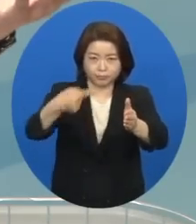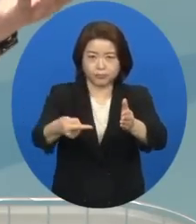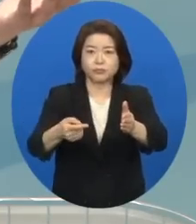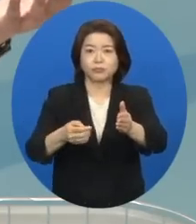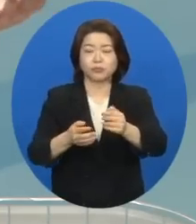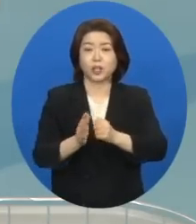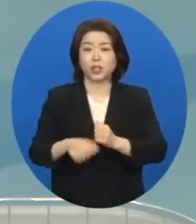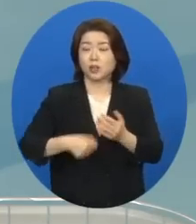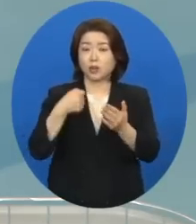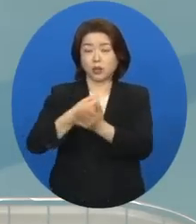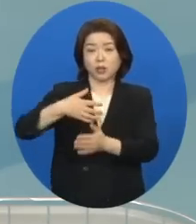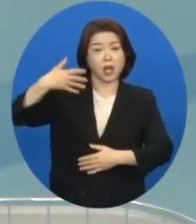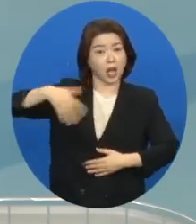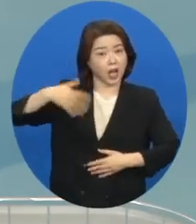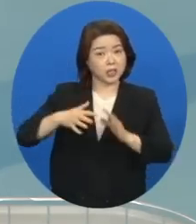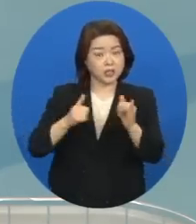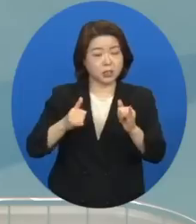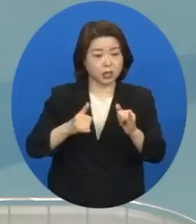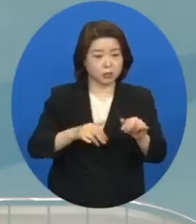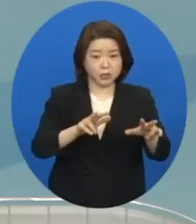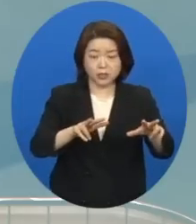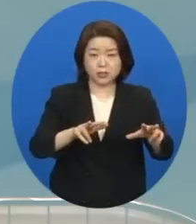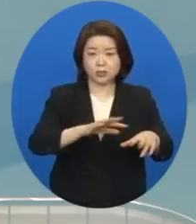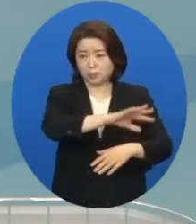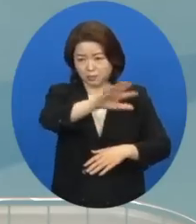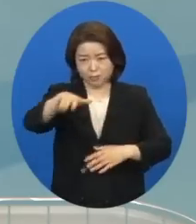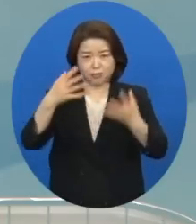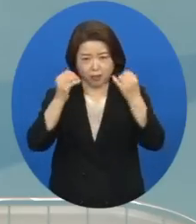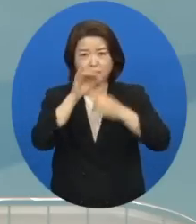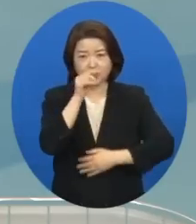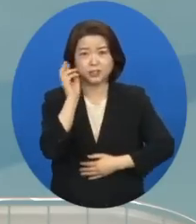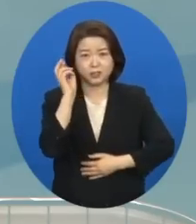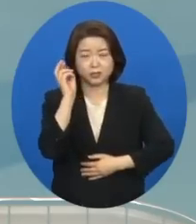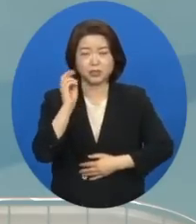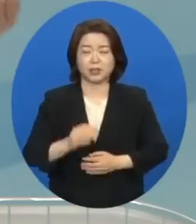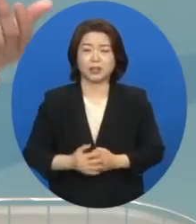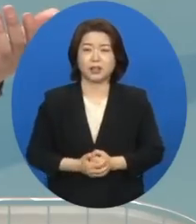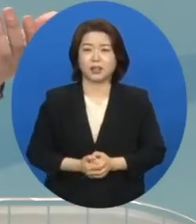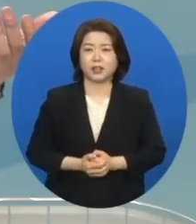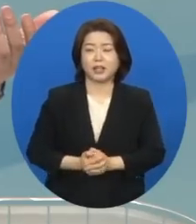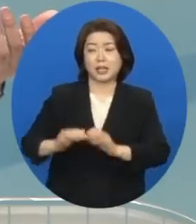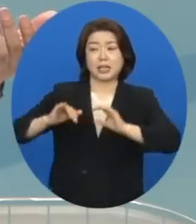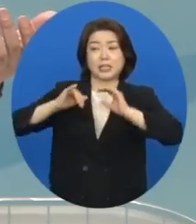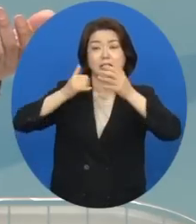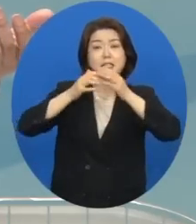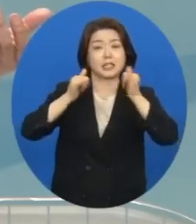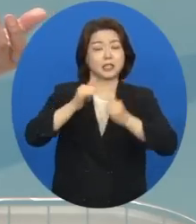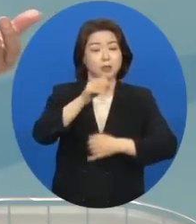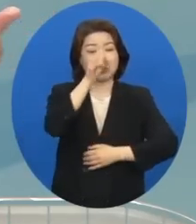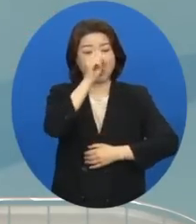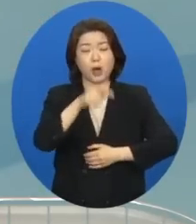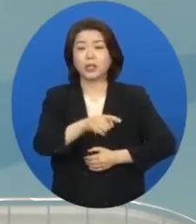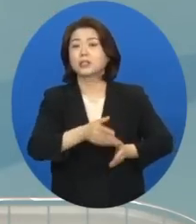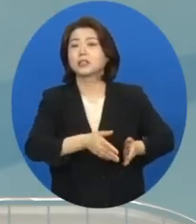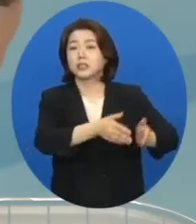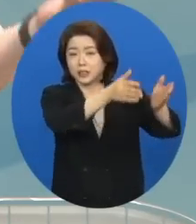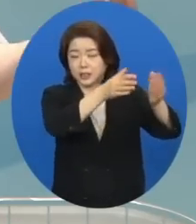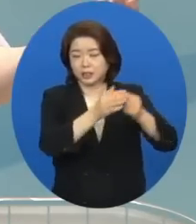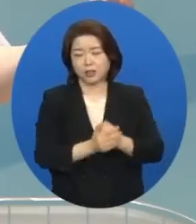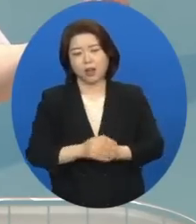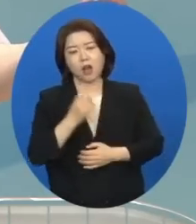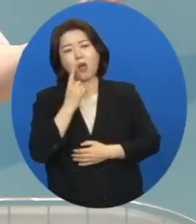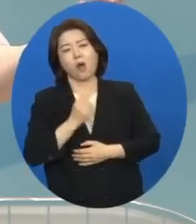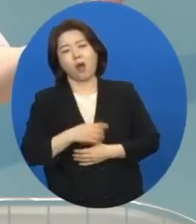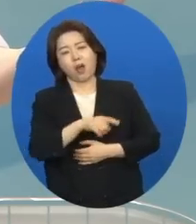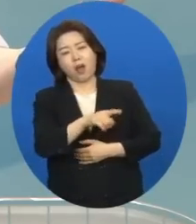마음이 안정해지신 분들이 이 자리에도 꽤 있으실 거예요. 세상 사람들이 좋아하는 길, 다